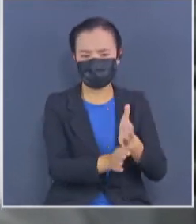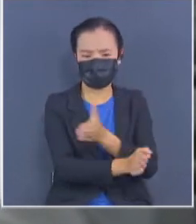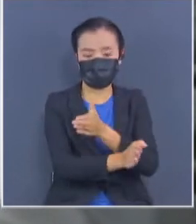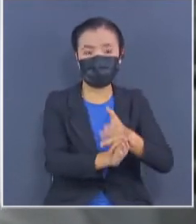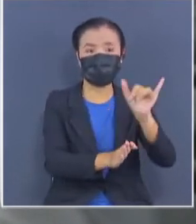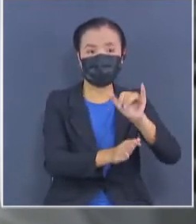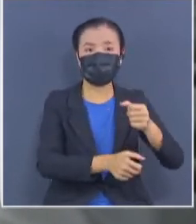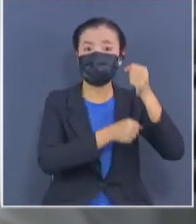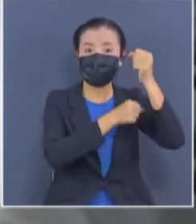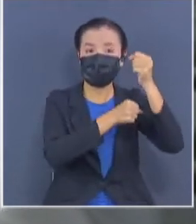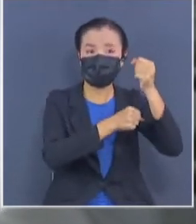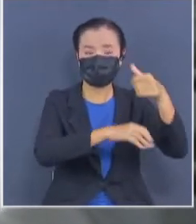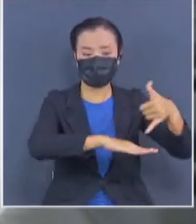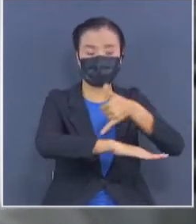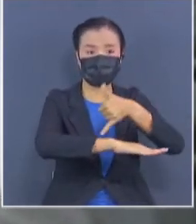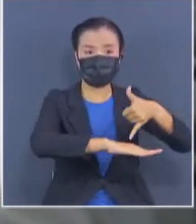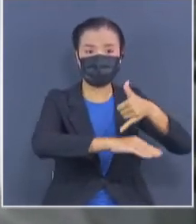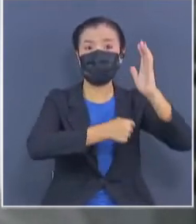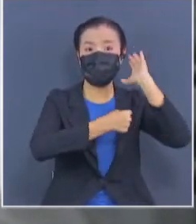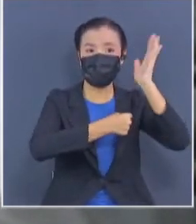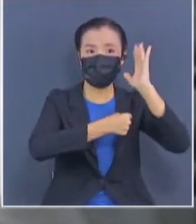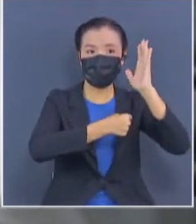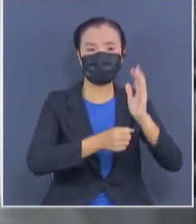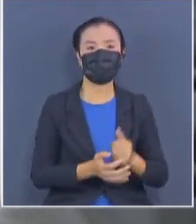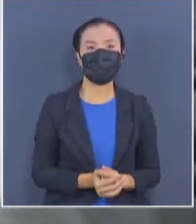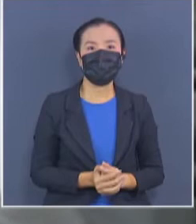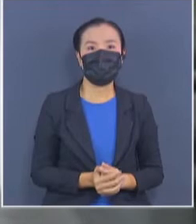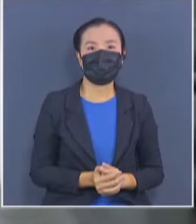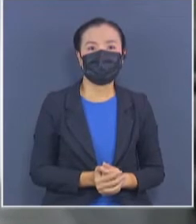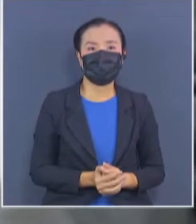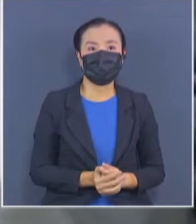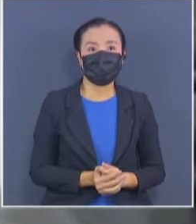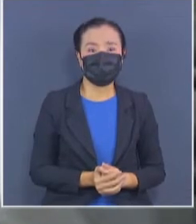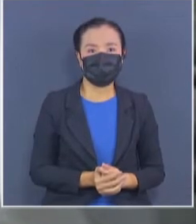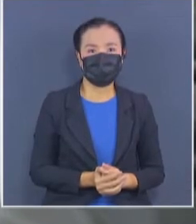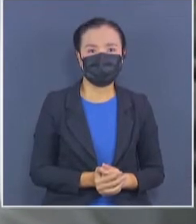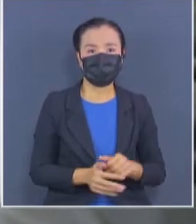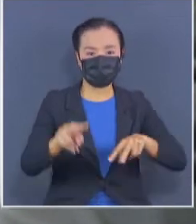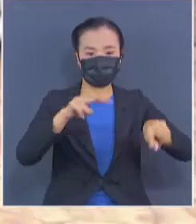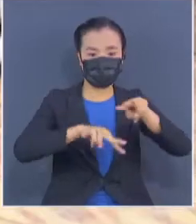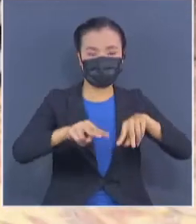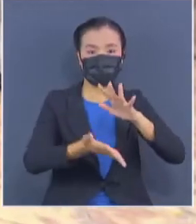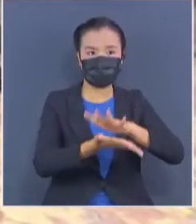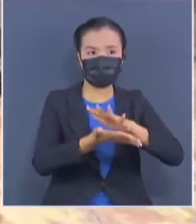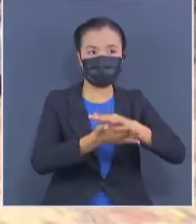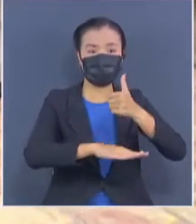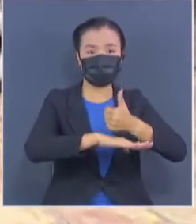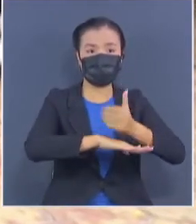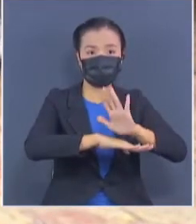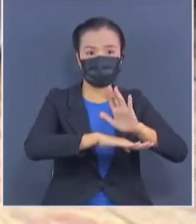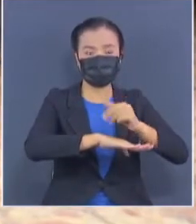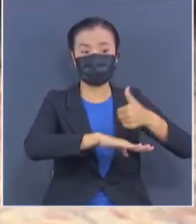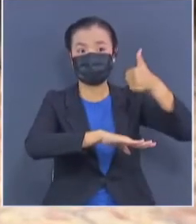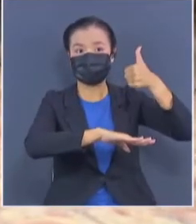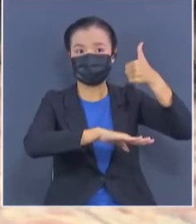แล้วนะครับออกมาเรียกร้องขึ้นปราศรัยบนเวทีอย่างที่ว่าไปเอาล่ะต้นสังกัดหรือว่าผู้ที่ดูแลโรงเรียนแห่งนี้ไม่ใช่ผู้อำนวยการครับเหนือ